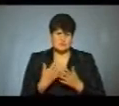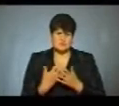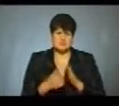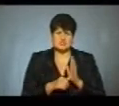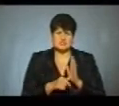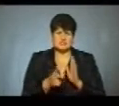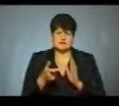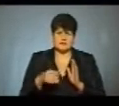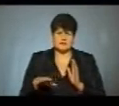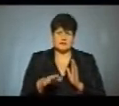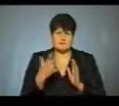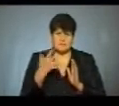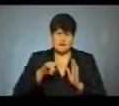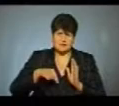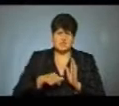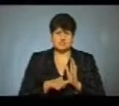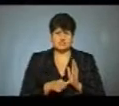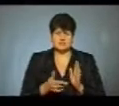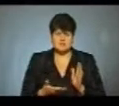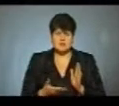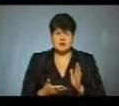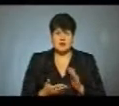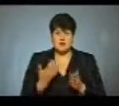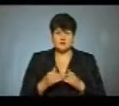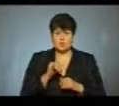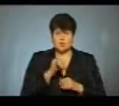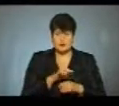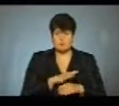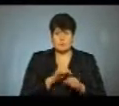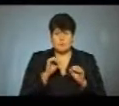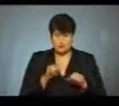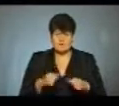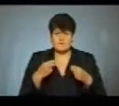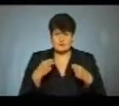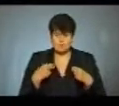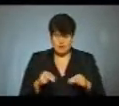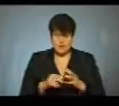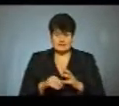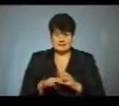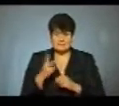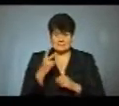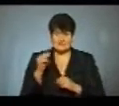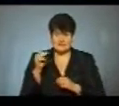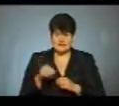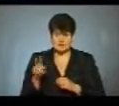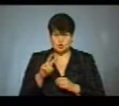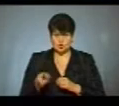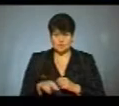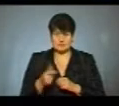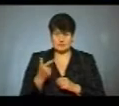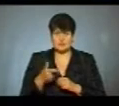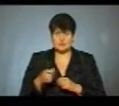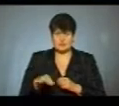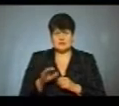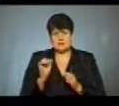6 гектар, 5,6. А якщо б в неї було можливість продати цю землю за 2 тисячі доларів за гектар, вона б заробила,